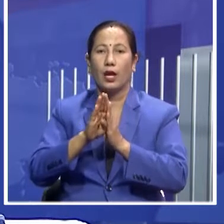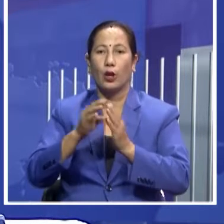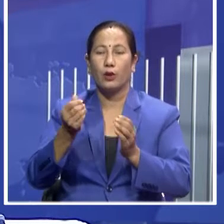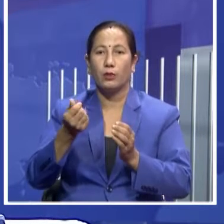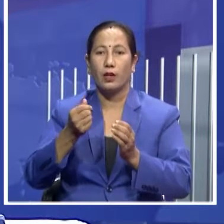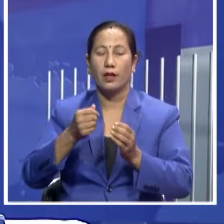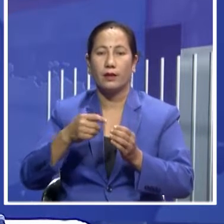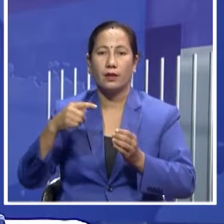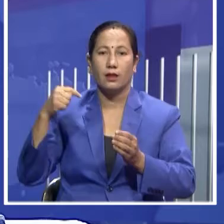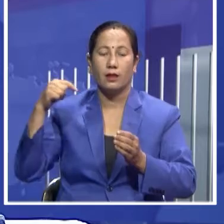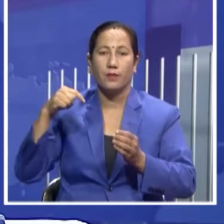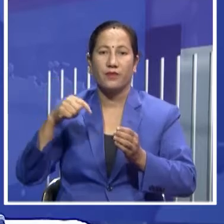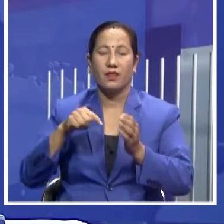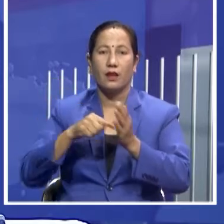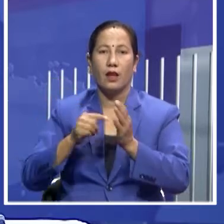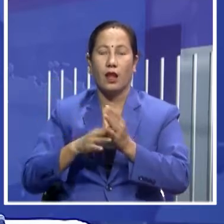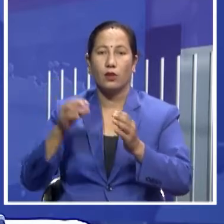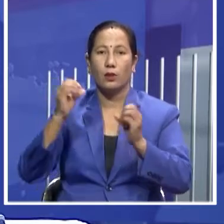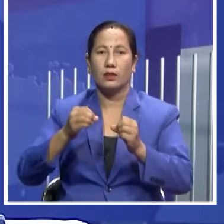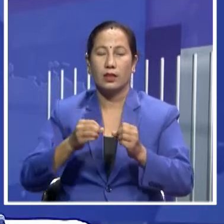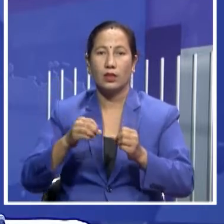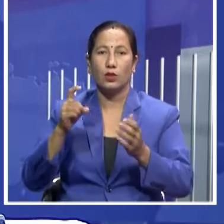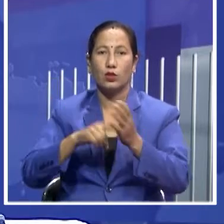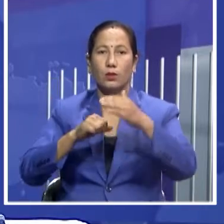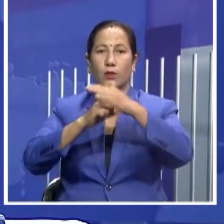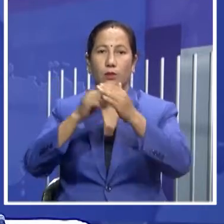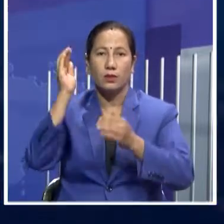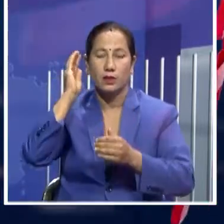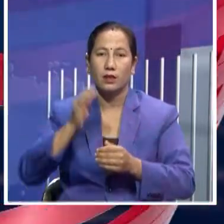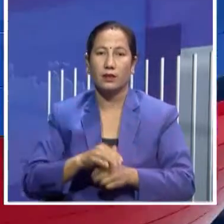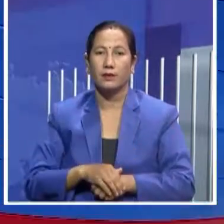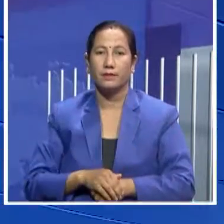मूल्यले कैलालीका उपभोक्ता मारमा। तर सुरुमा प्रमुख समाचार।